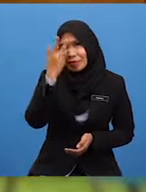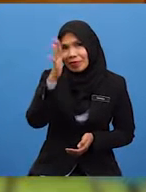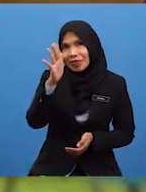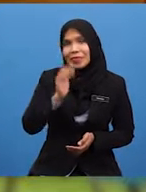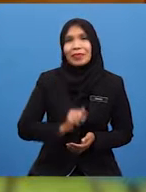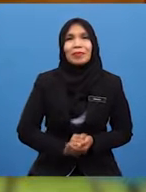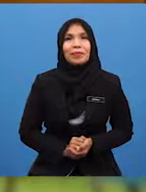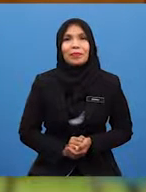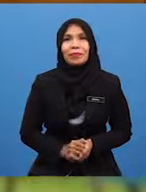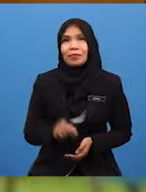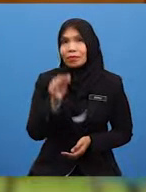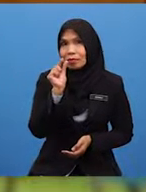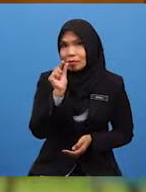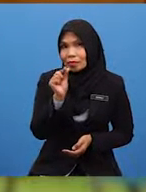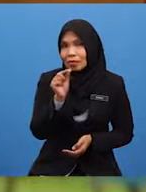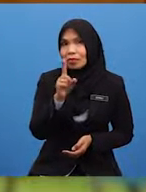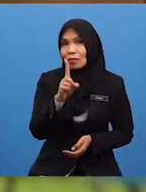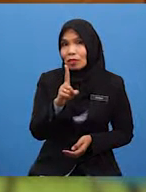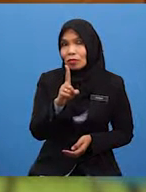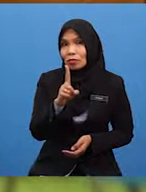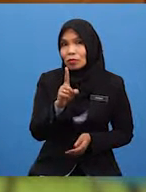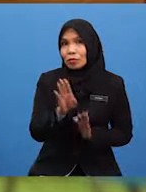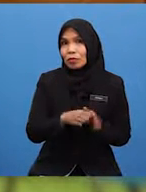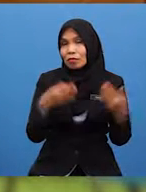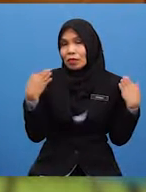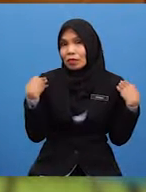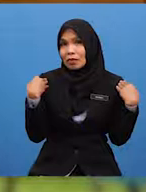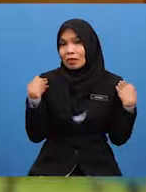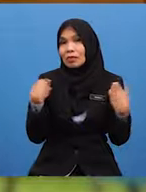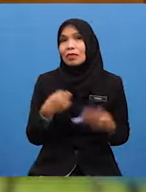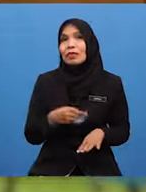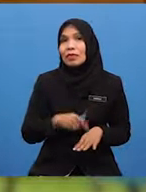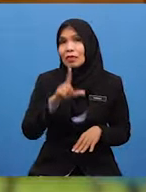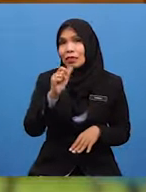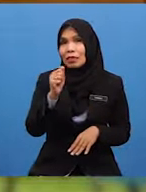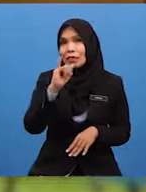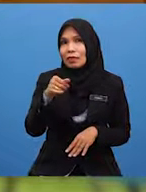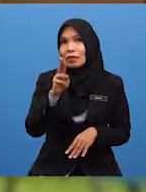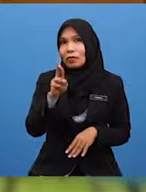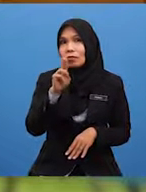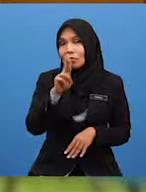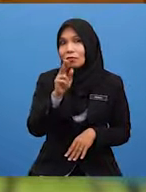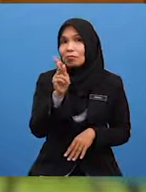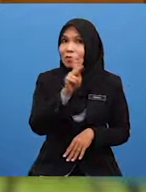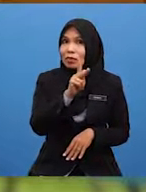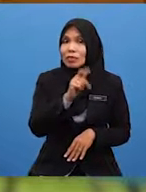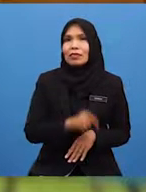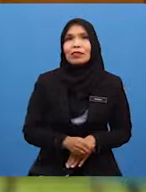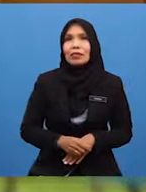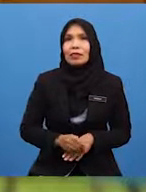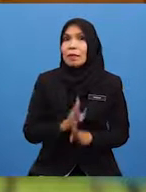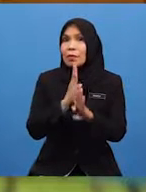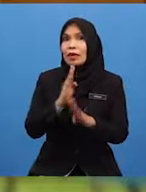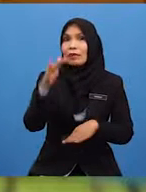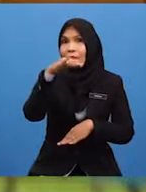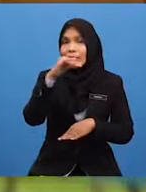Pandai! Titik 1 berada pada lajur kiri pada baris atas dan